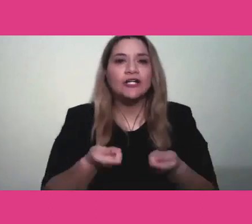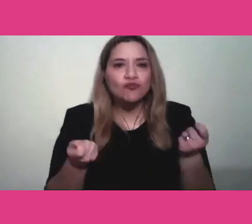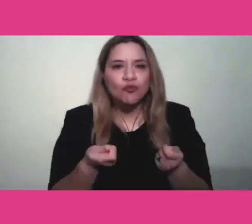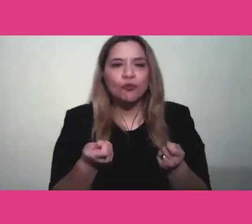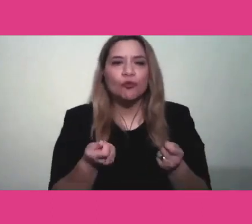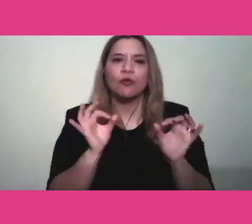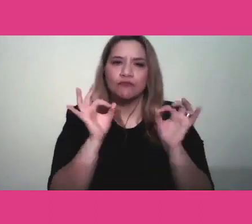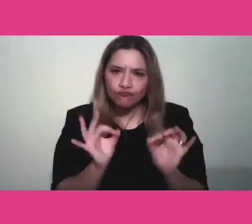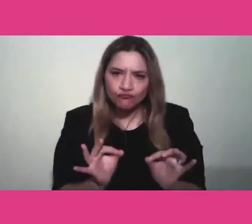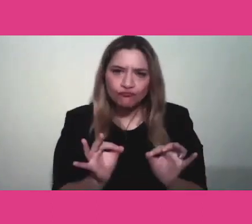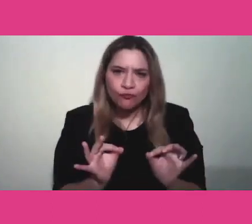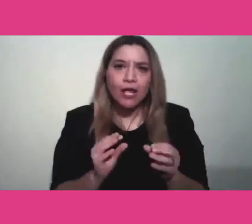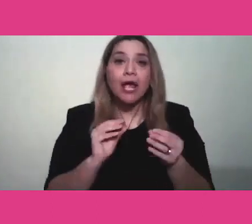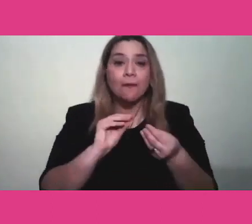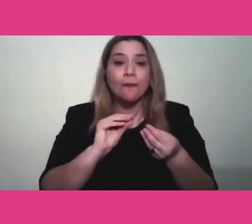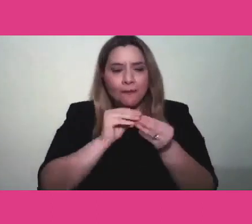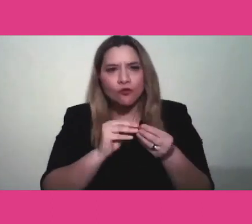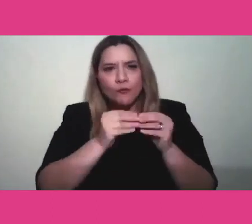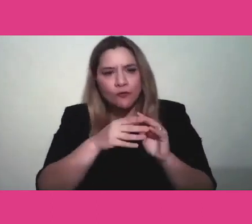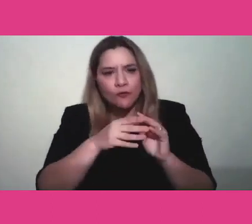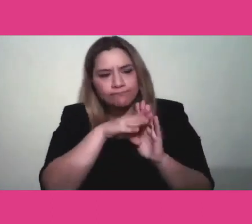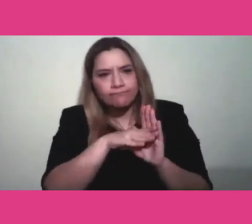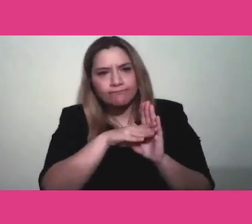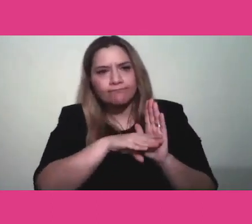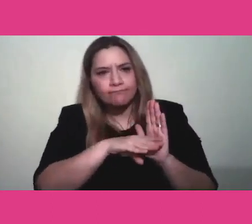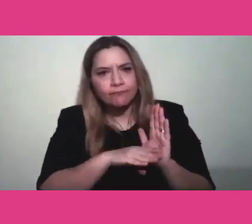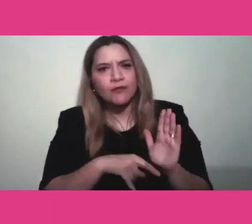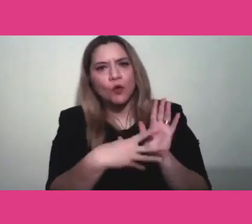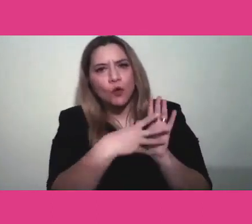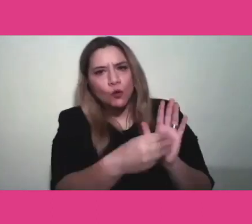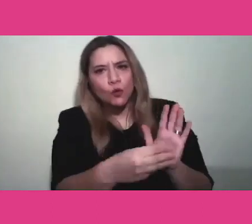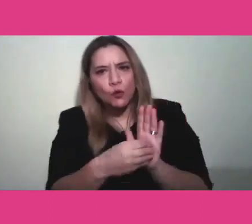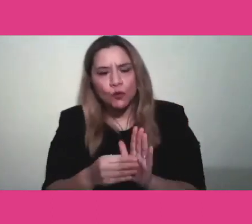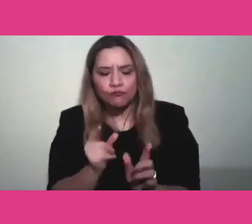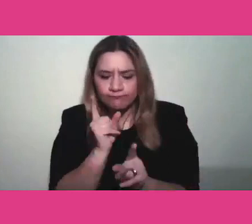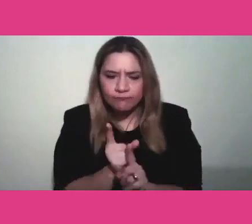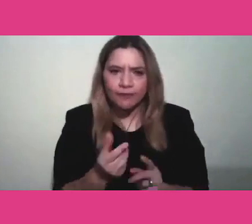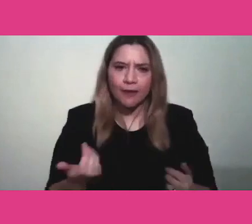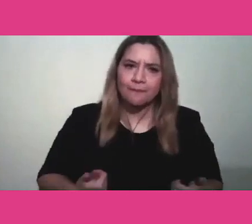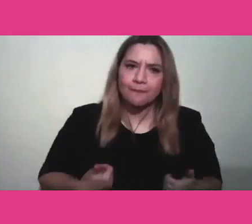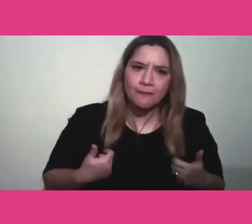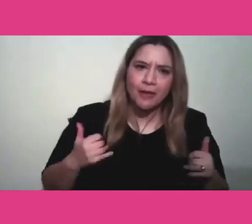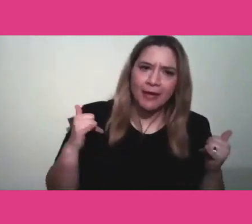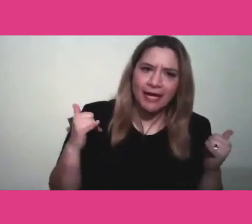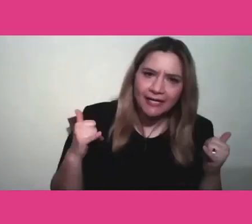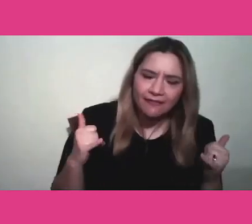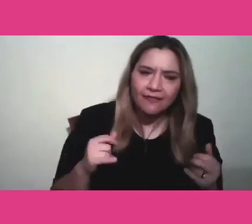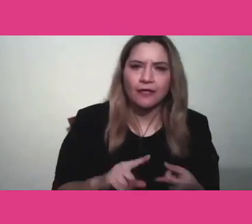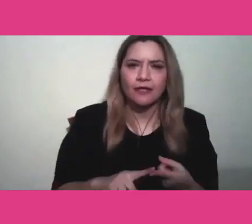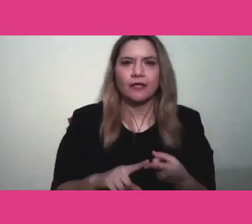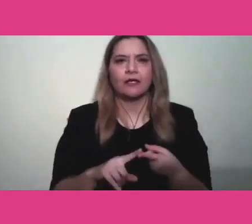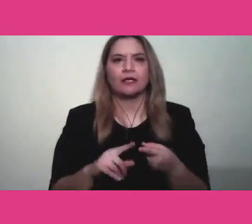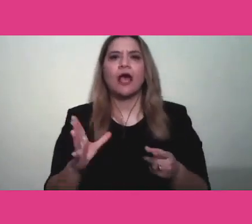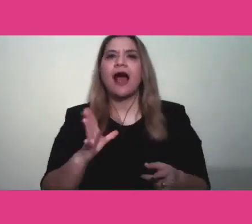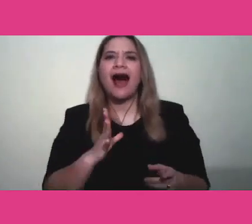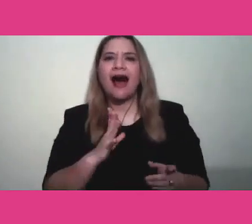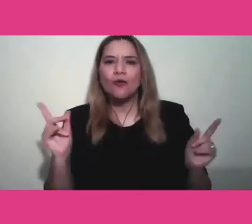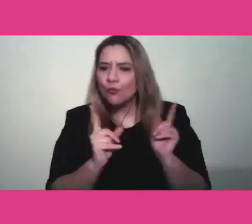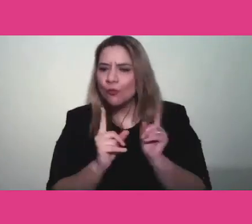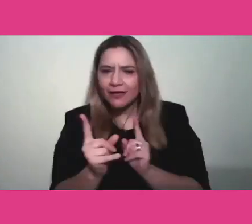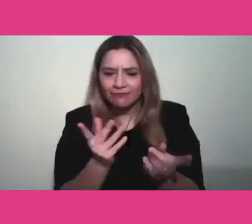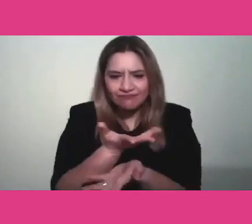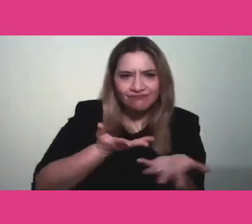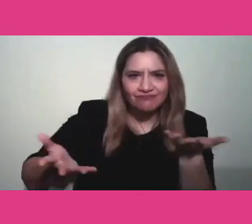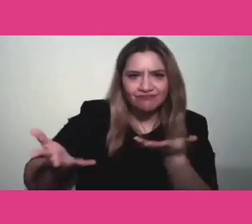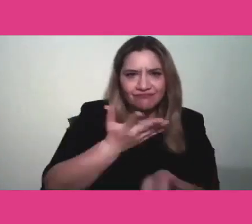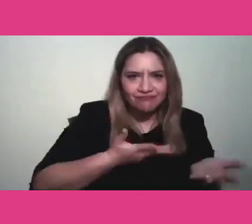έντονα μεθοδολογίες που έχουν να κάνουν με το παιχνίδι, με την αλληλεπίδραση των ανθρώπων